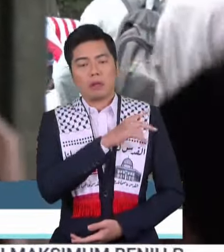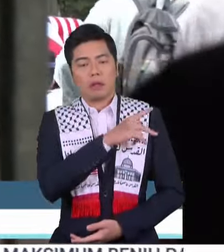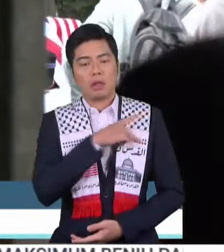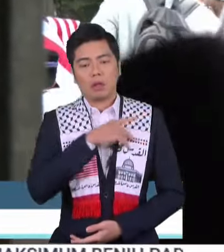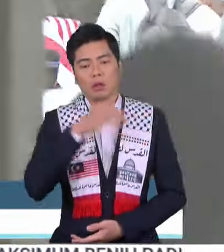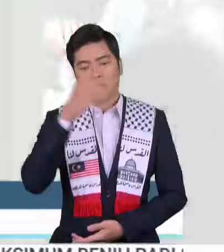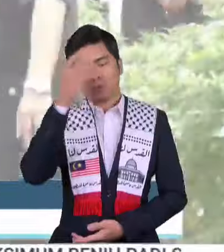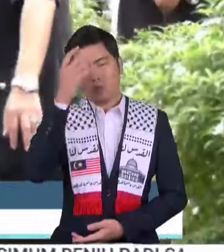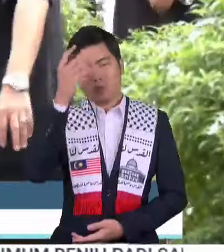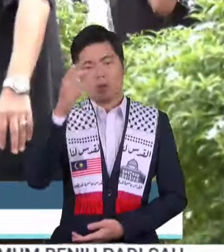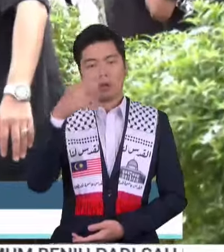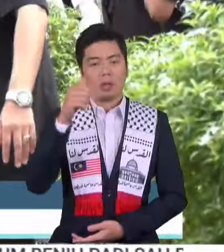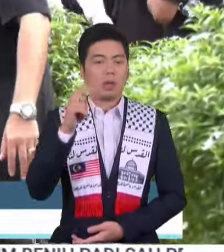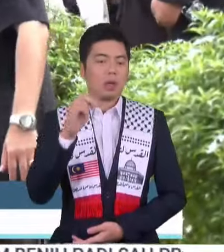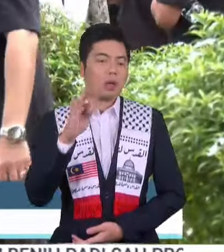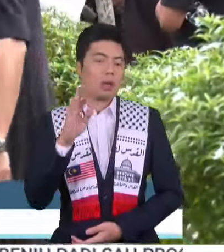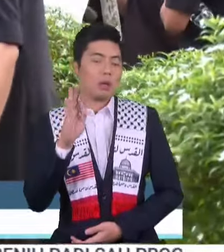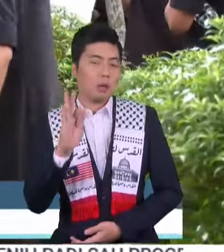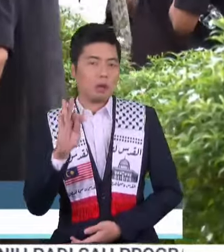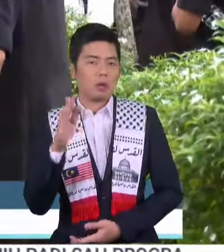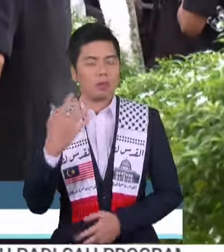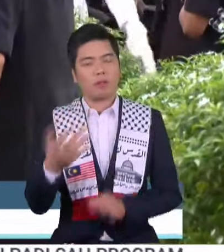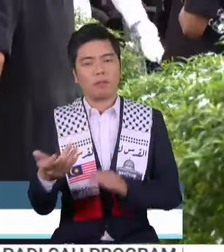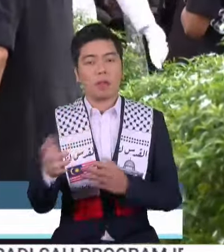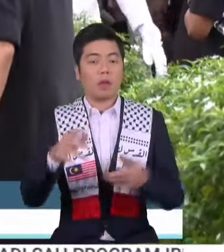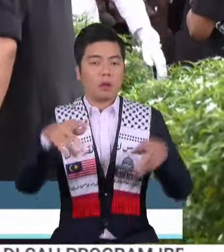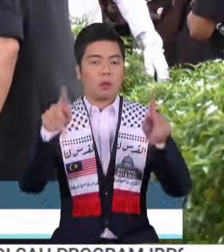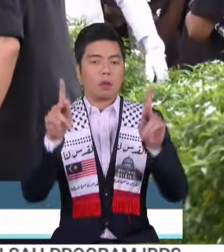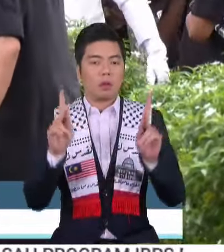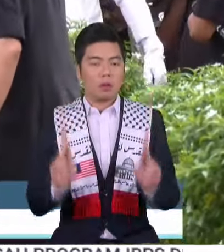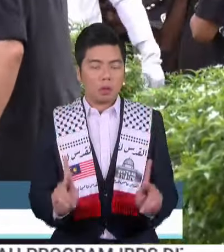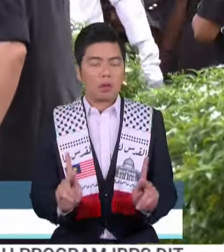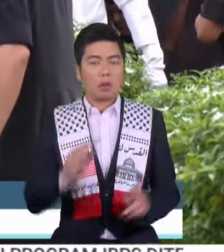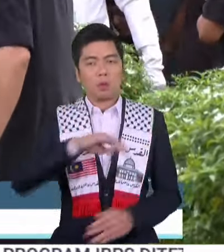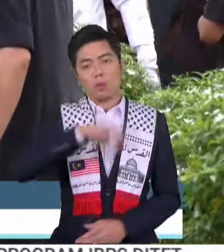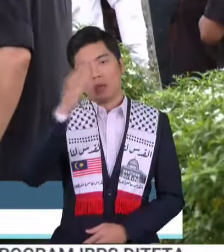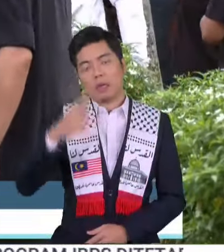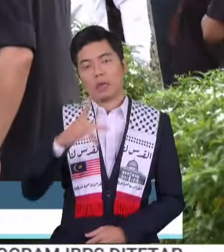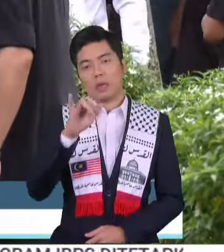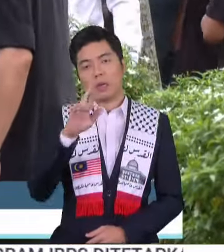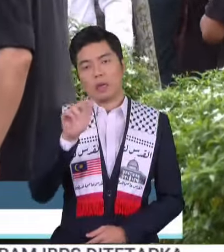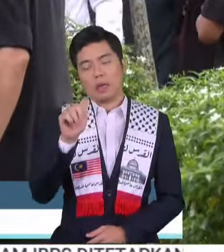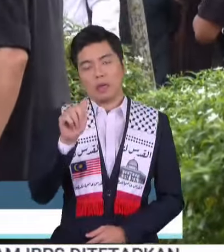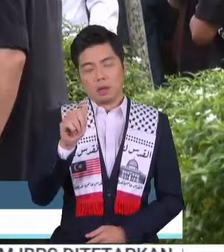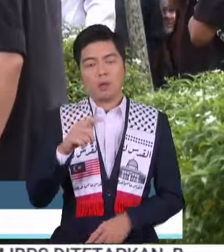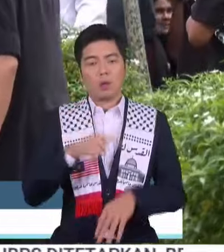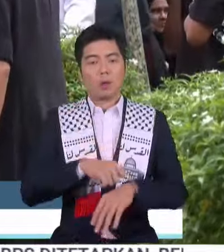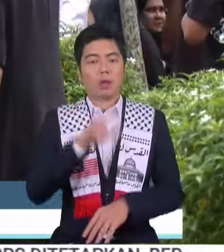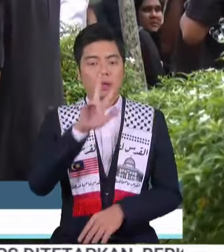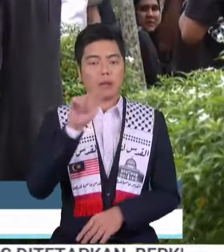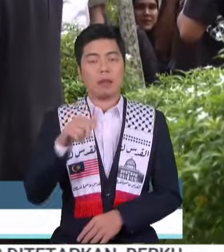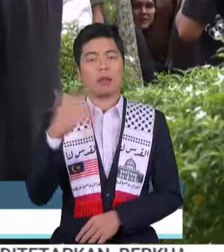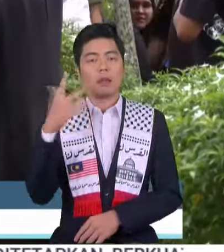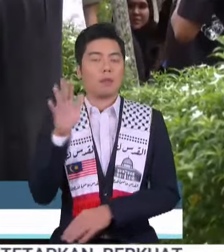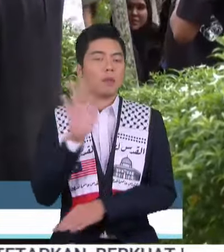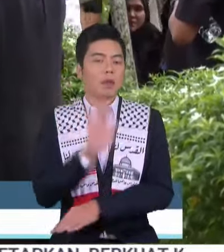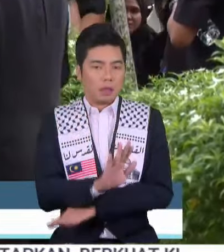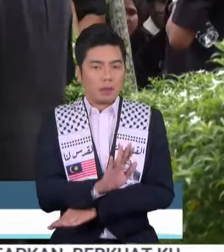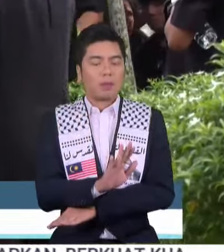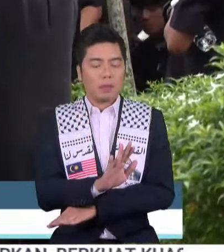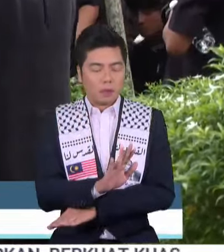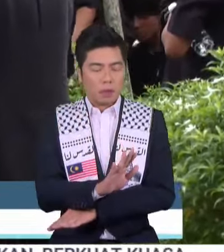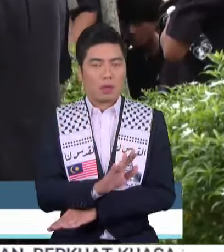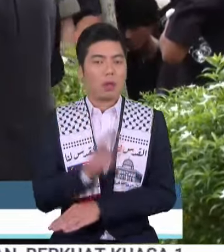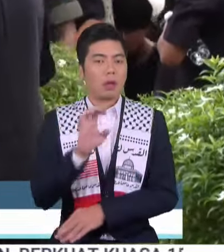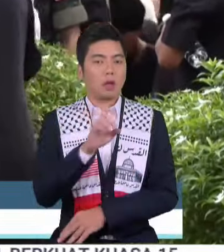Muhammad Hanif Omar selamat dikebumikan di Tanah Perkuburan Islam Bukit Kiara pada pukul 3.15 petang.